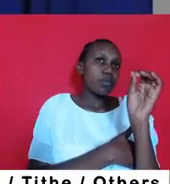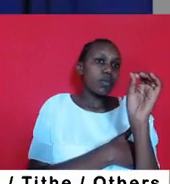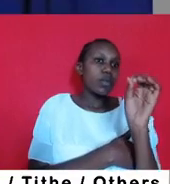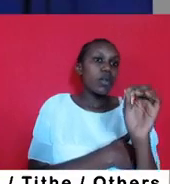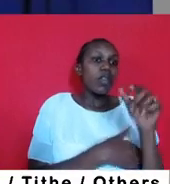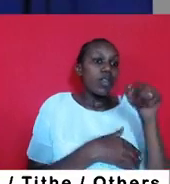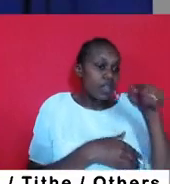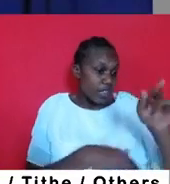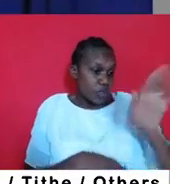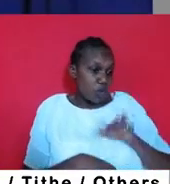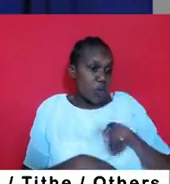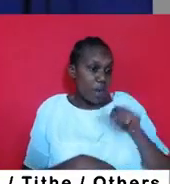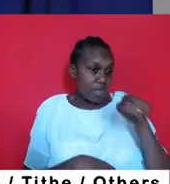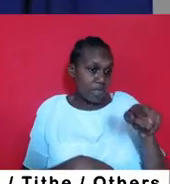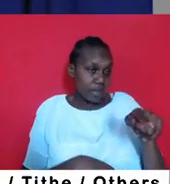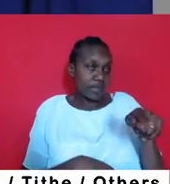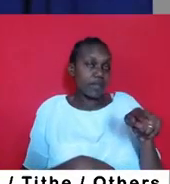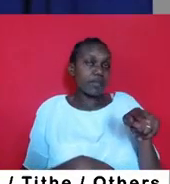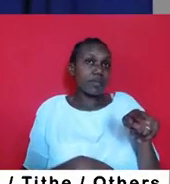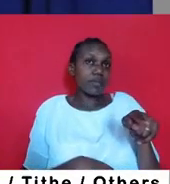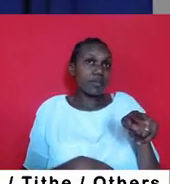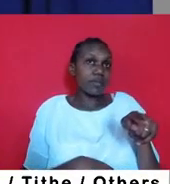Huyu mwanamke Msamaria